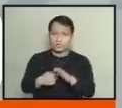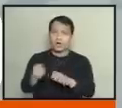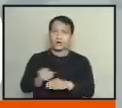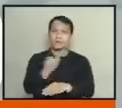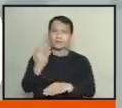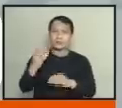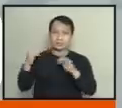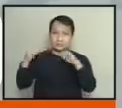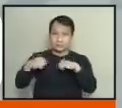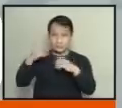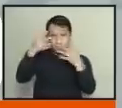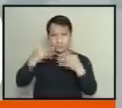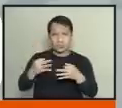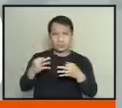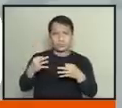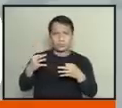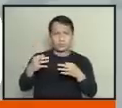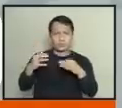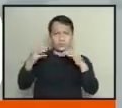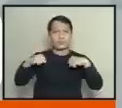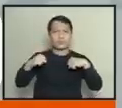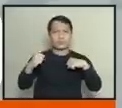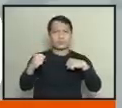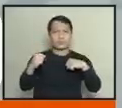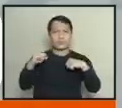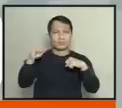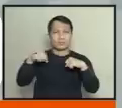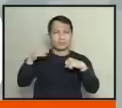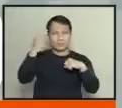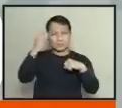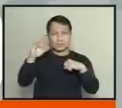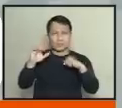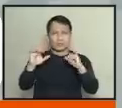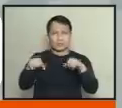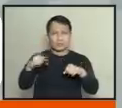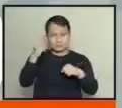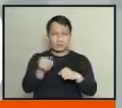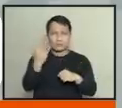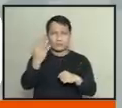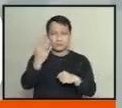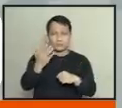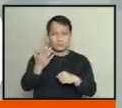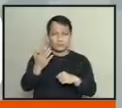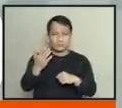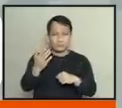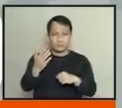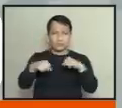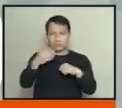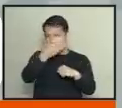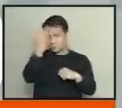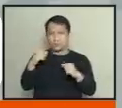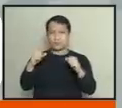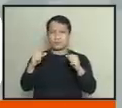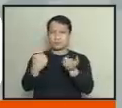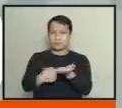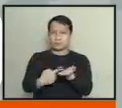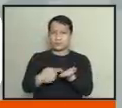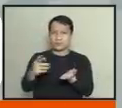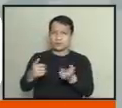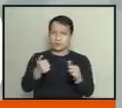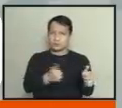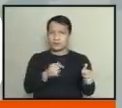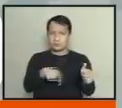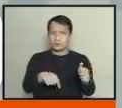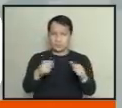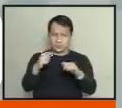po yung napagkasunduan na ibibigay sa mga bata sa barangay? Hindi ko po, ano na, sir, kung magkano eh. Yung pinag-usapan doon eh. Sige, sir. Susundin niyo na lang po